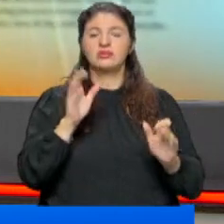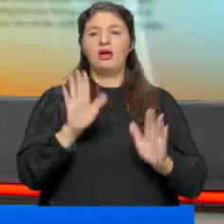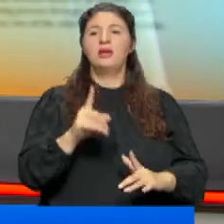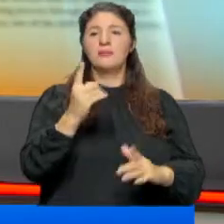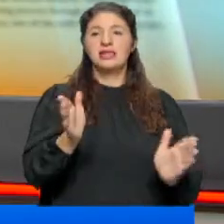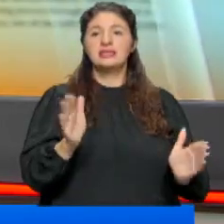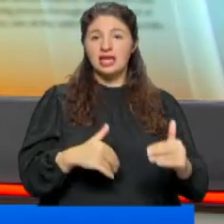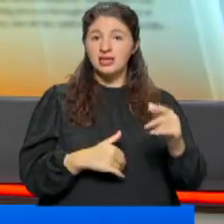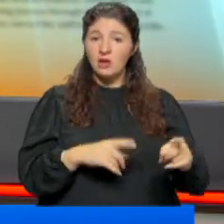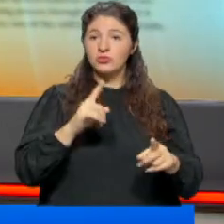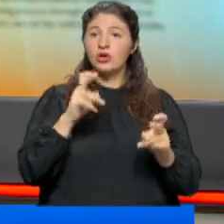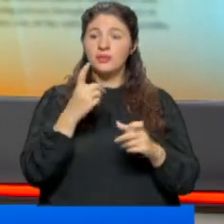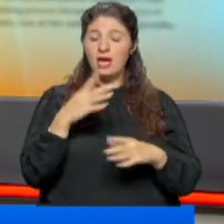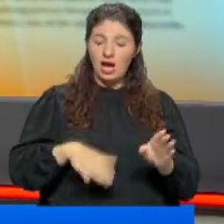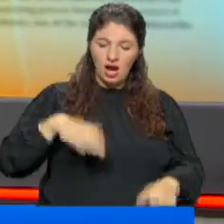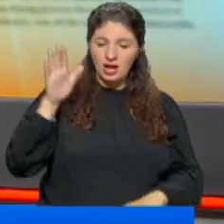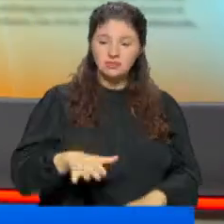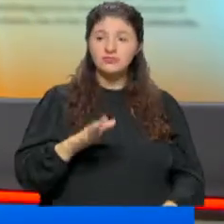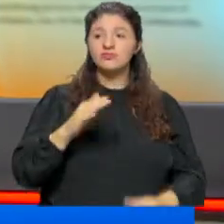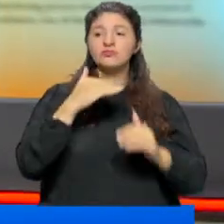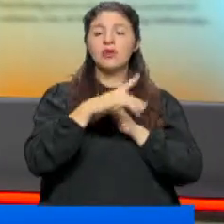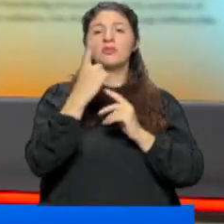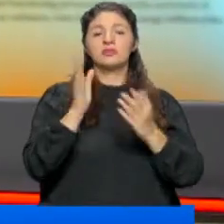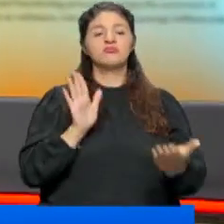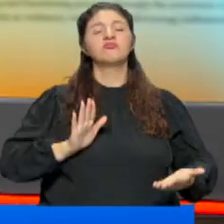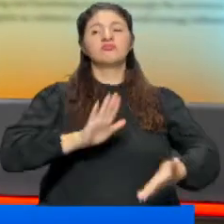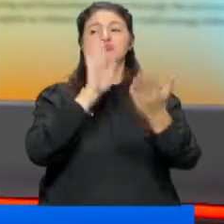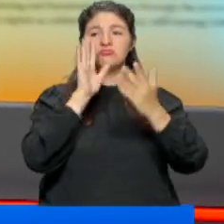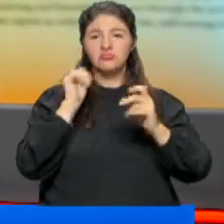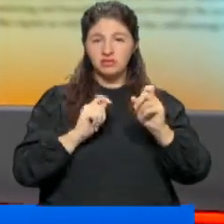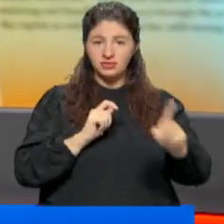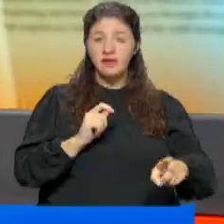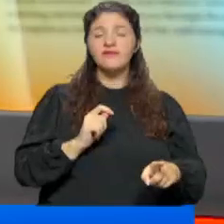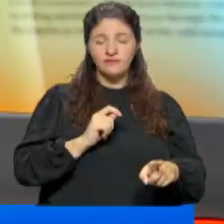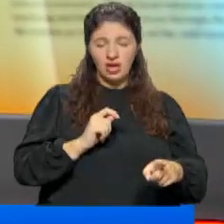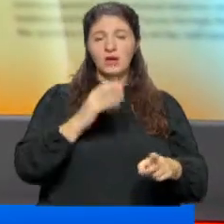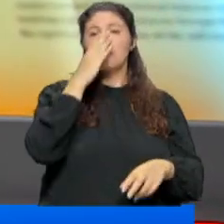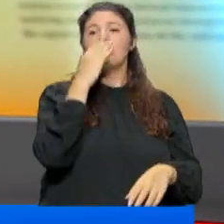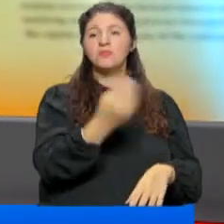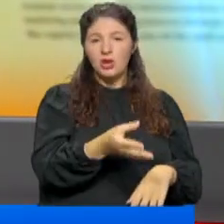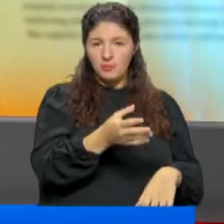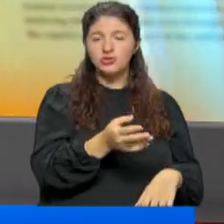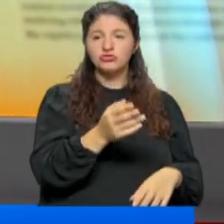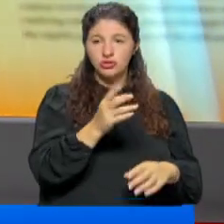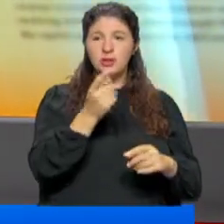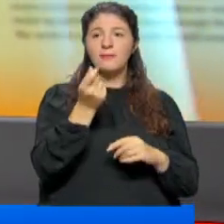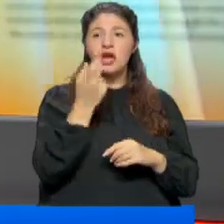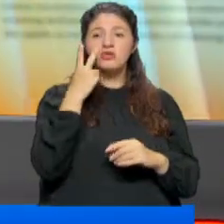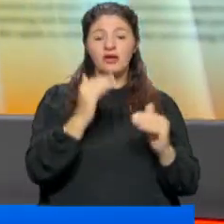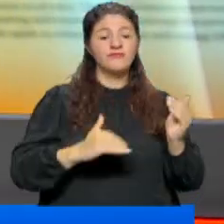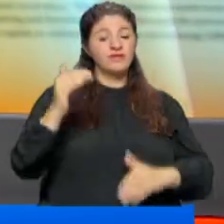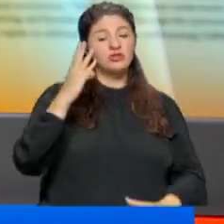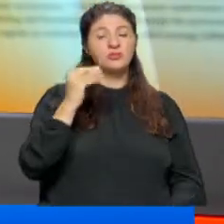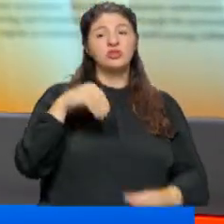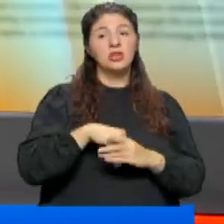Bir sendika bu konuda bir adım attı, toplu bir karşı duruş sergiledi ve promosyonlarının miktaren